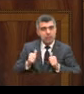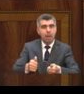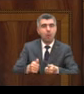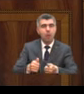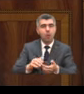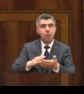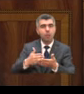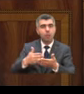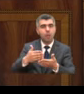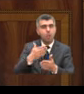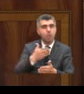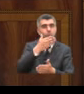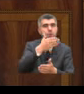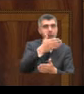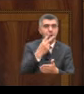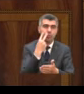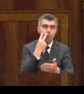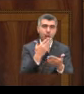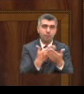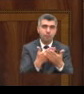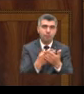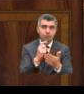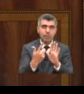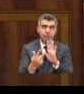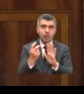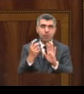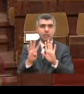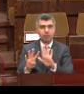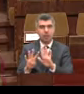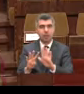كنشوفوا فيها المستقبل وما كنشوفوش فيها واش شهر 7 ولا شهر 8. وشكرا. شكرا سيد الوزيرة.